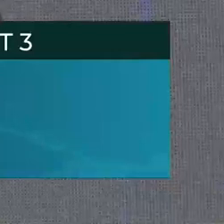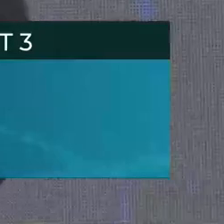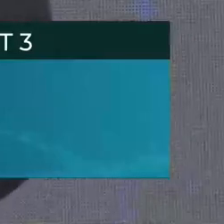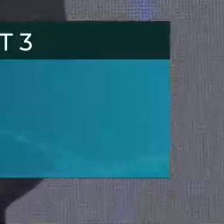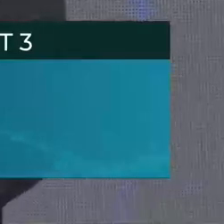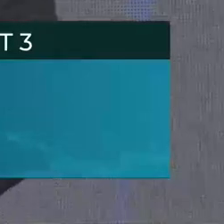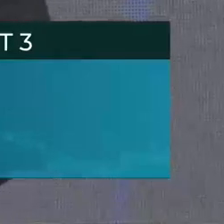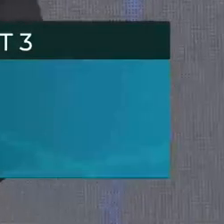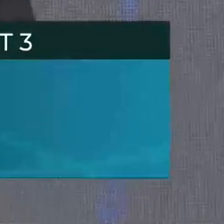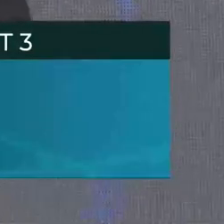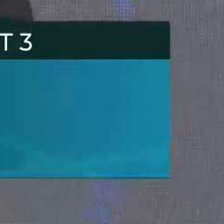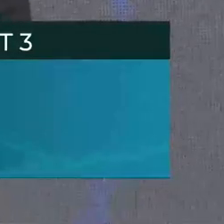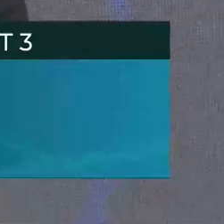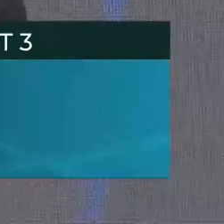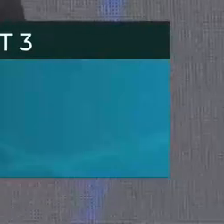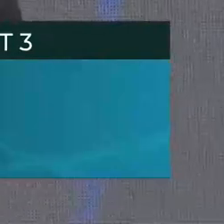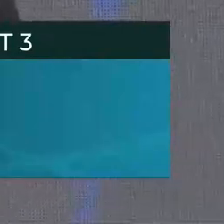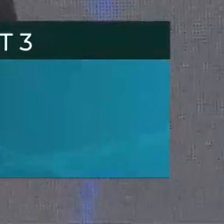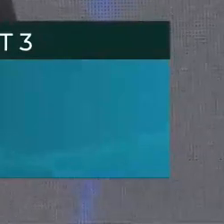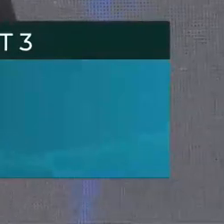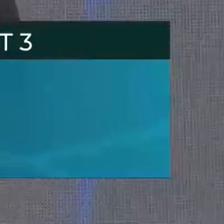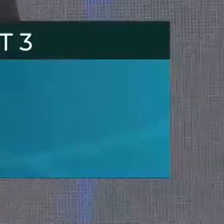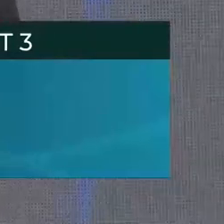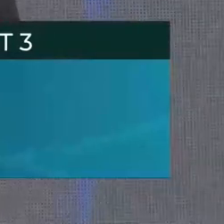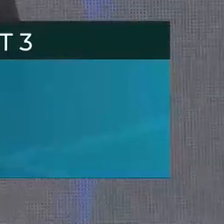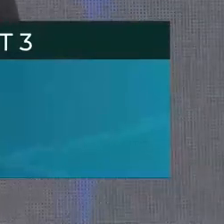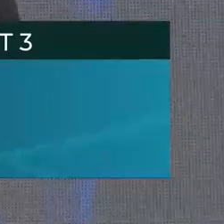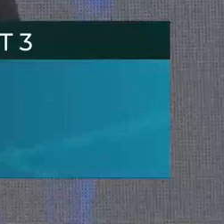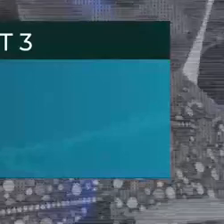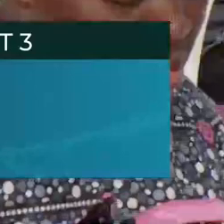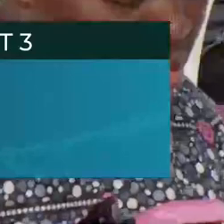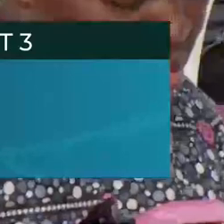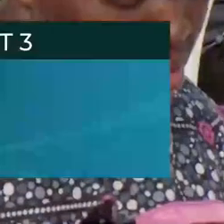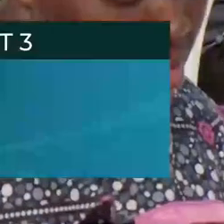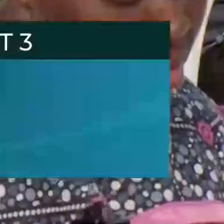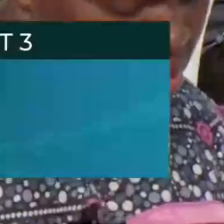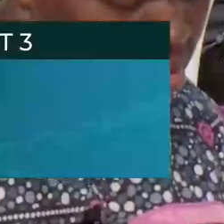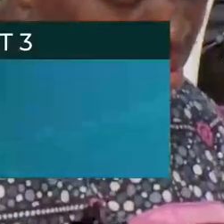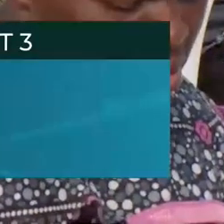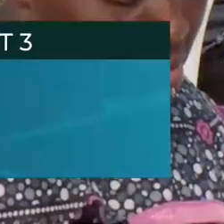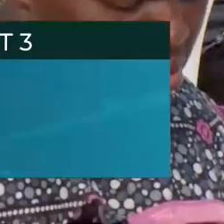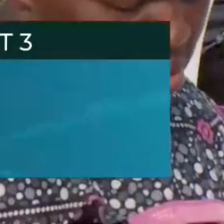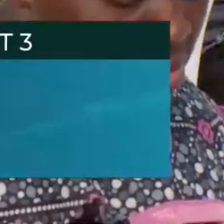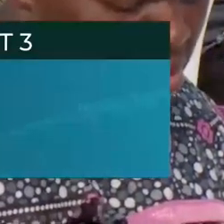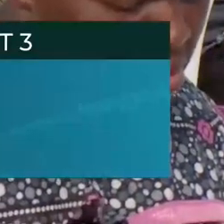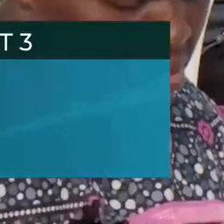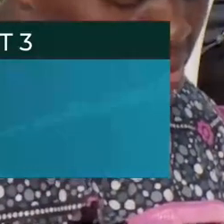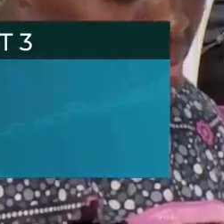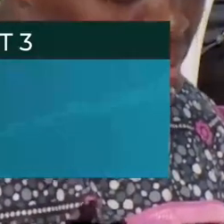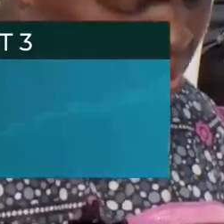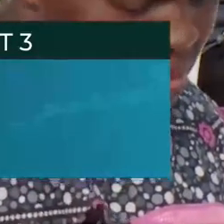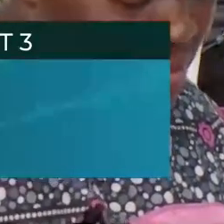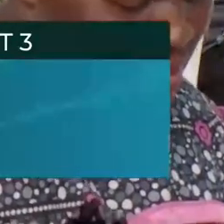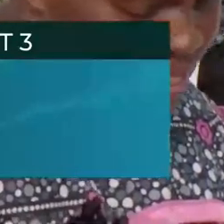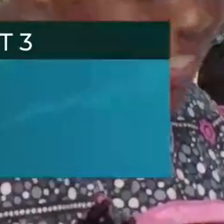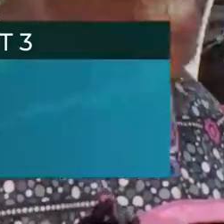aigu tout neuf, having teeth. Et garni de pointes. At 80, all the teeth are gone, but I'll give